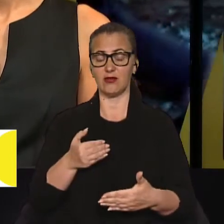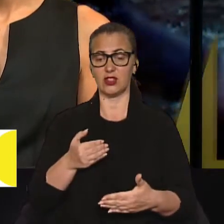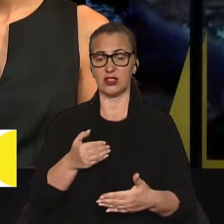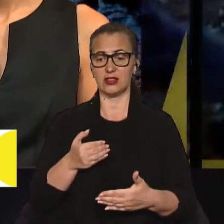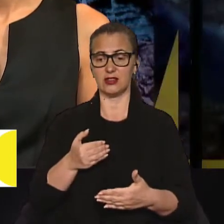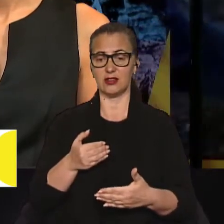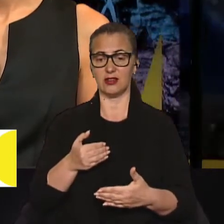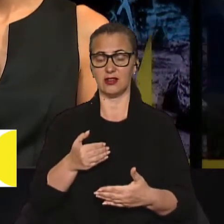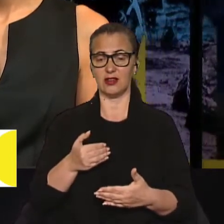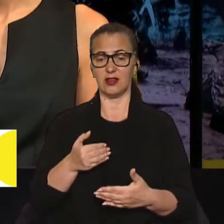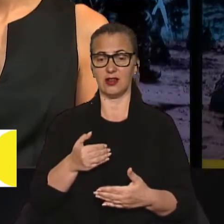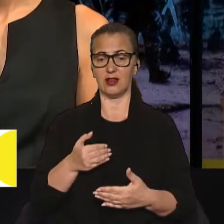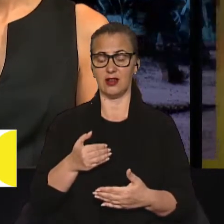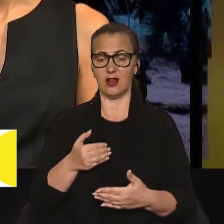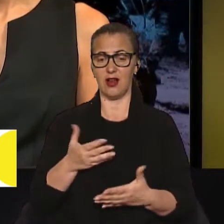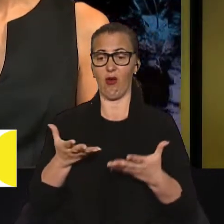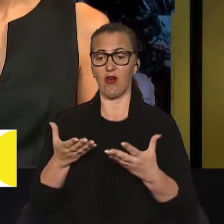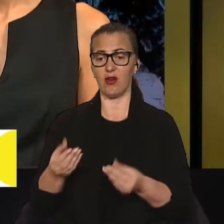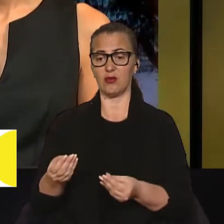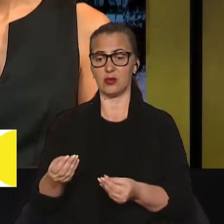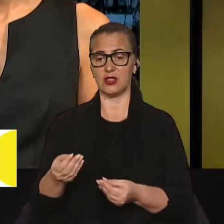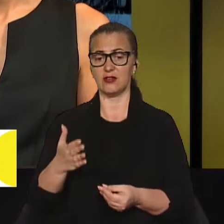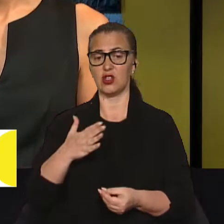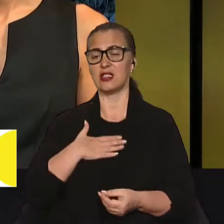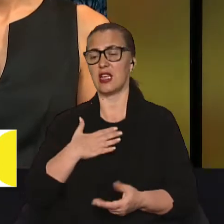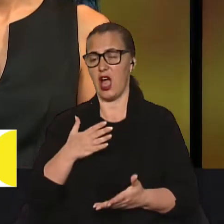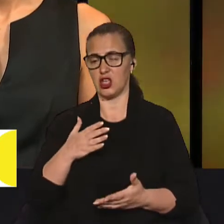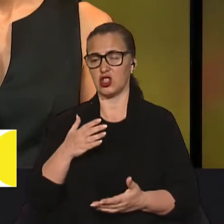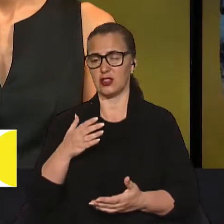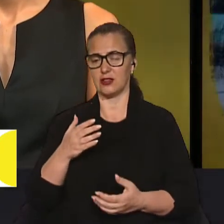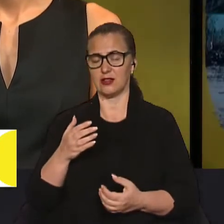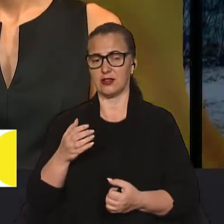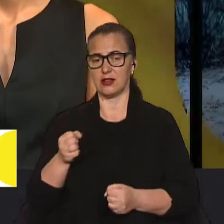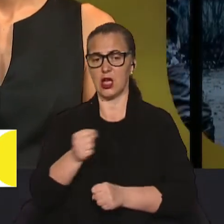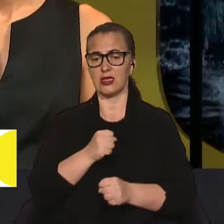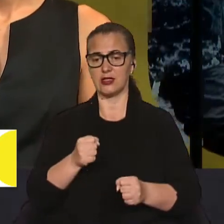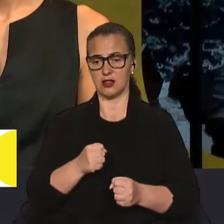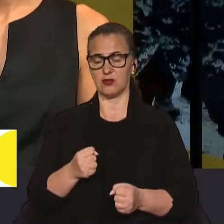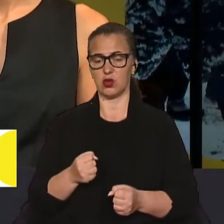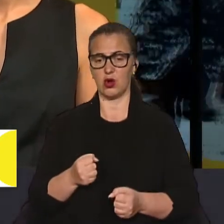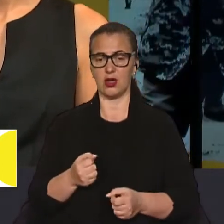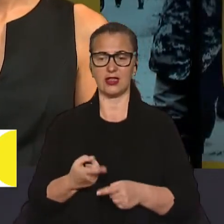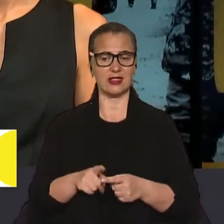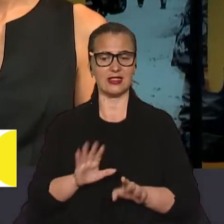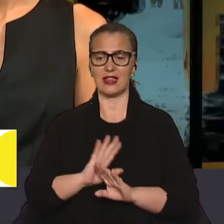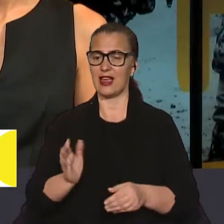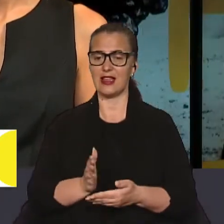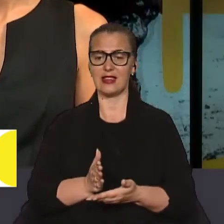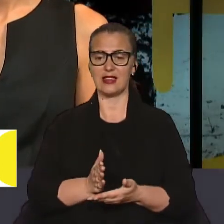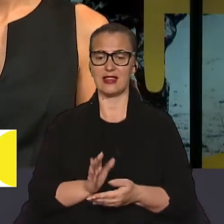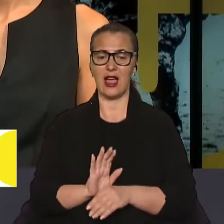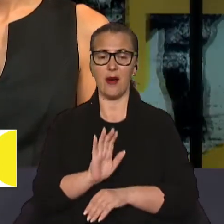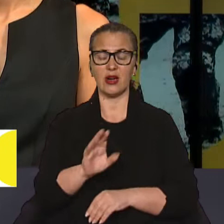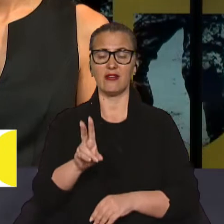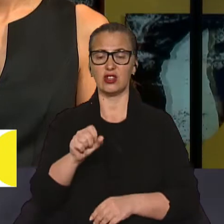воздействия наших каких-то моментов, и она не направлена на какие-то